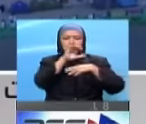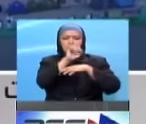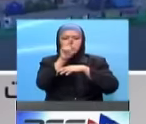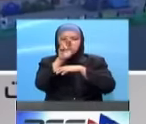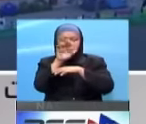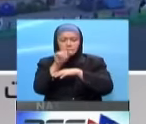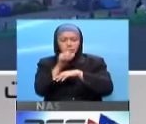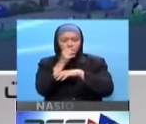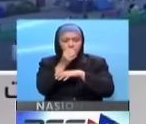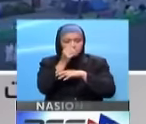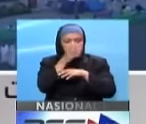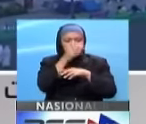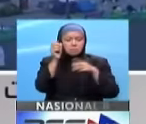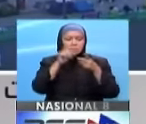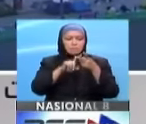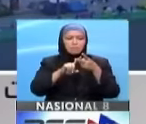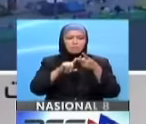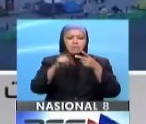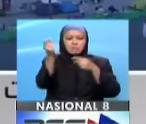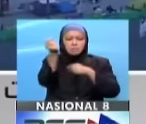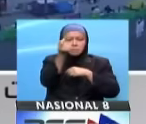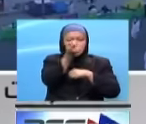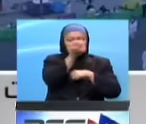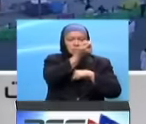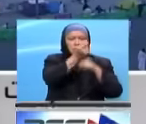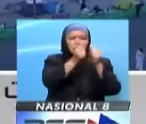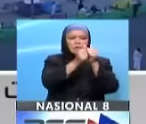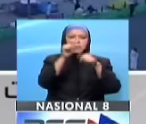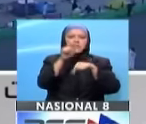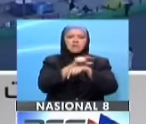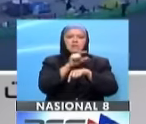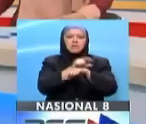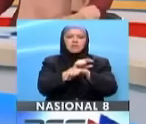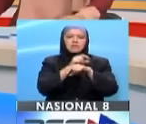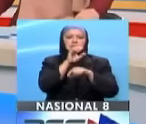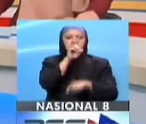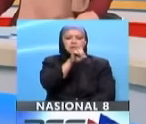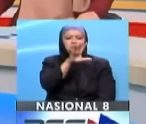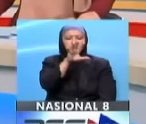menggunakan 150 kilogram emas serta perak.